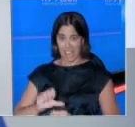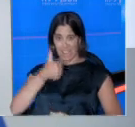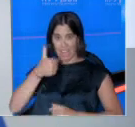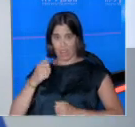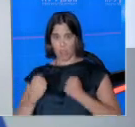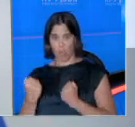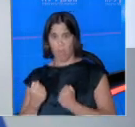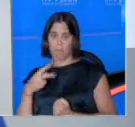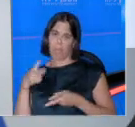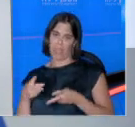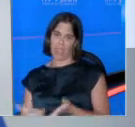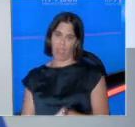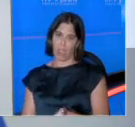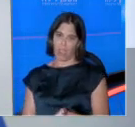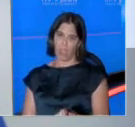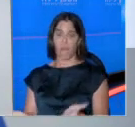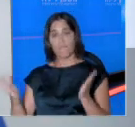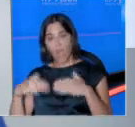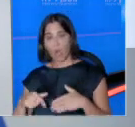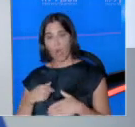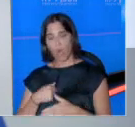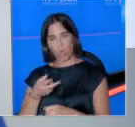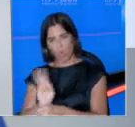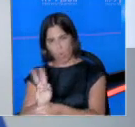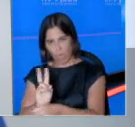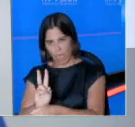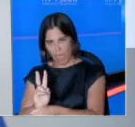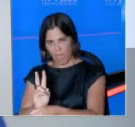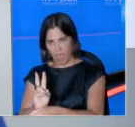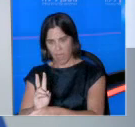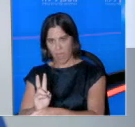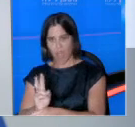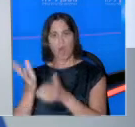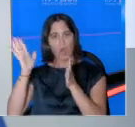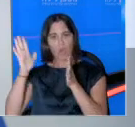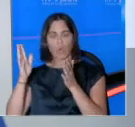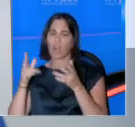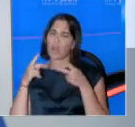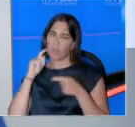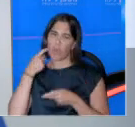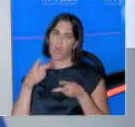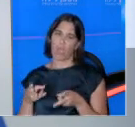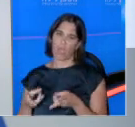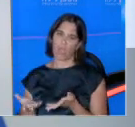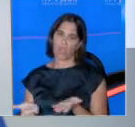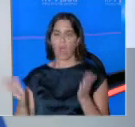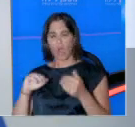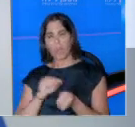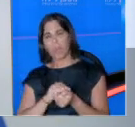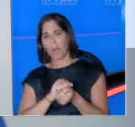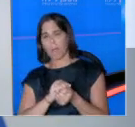בדיחה. והנה עוד הונאה כל כך מגוחכת. עוד מכבסת